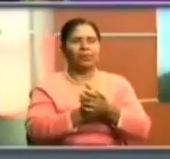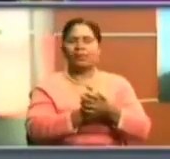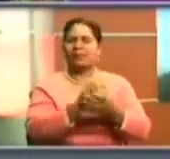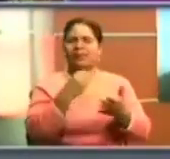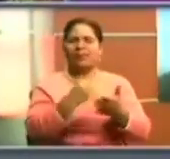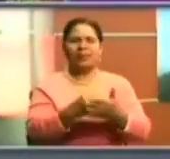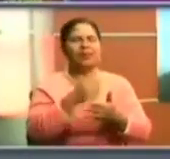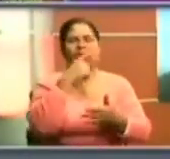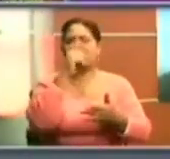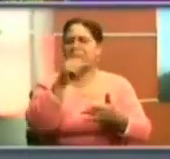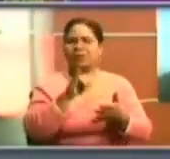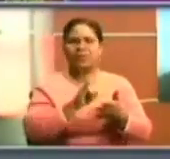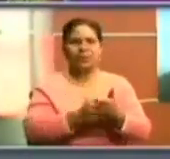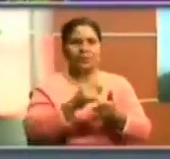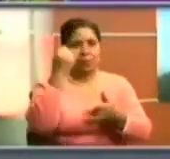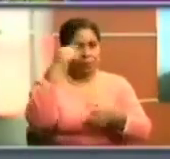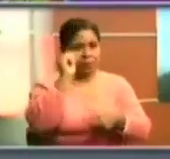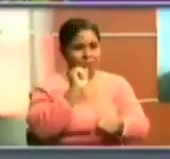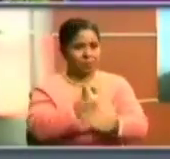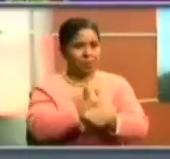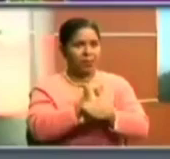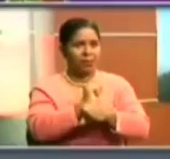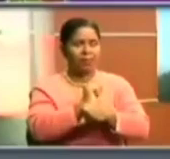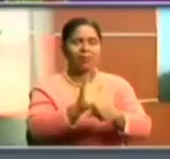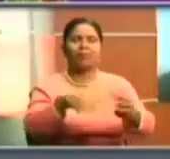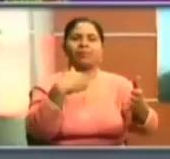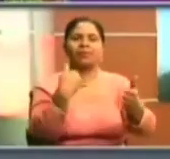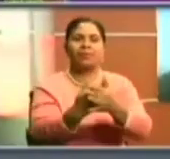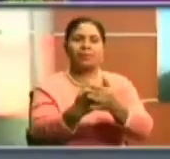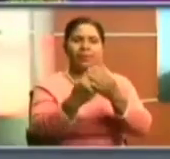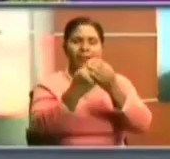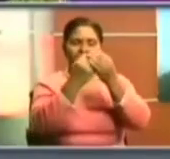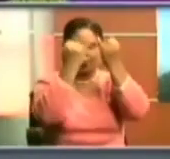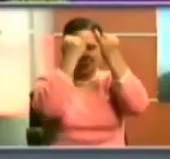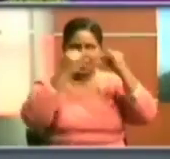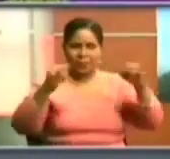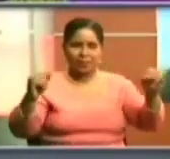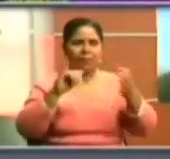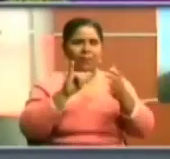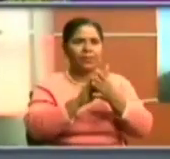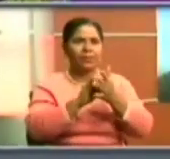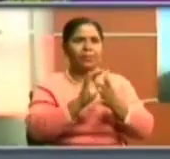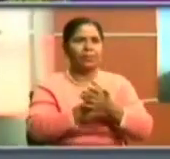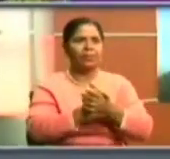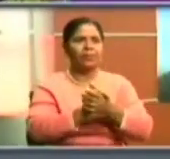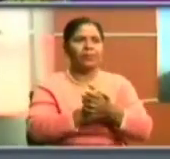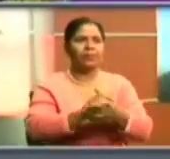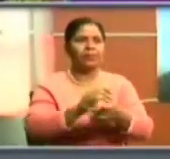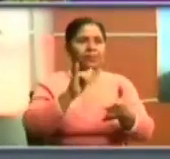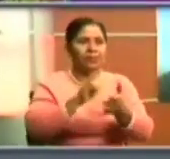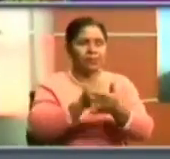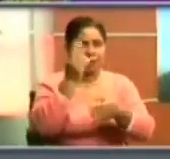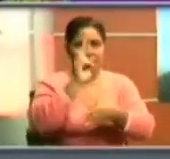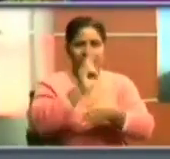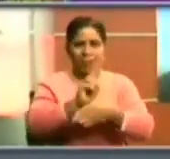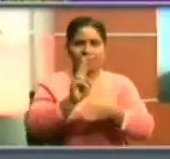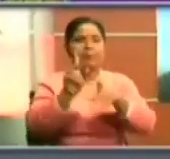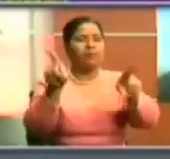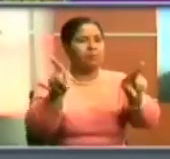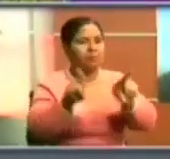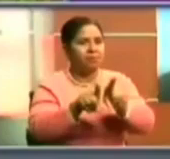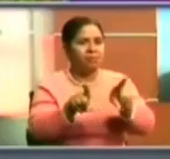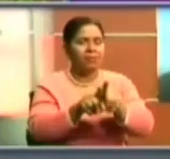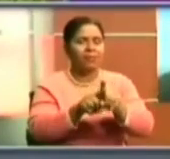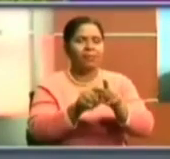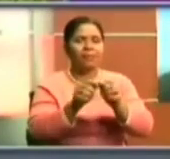cob pour nous faire une bataille pour nous arriver dans l'indépendance. Non. Donc, ça que nous allons utiliser, c'est même bagarre avec en